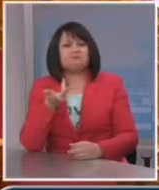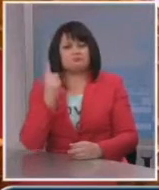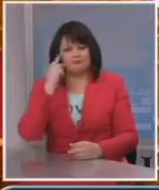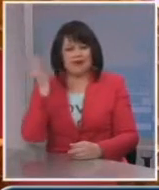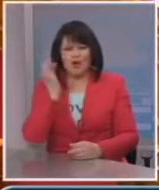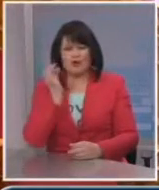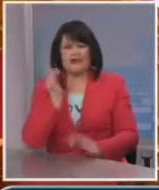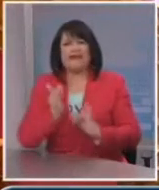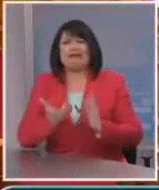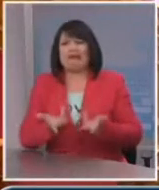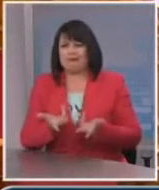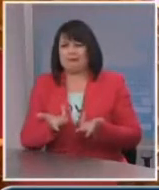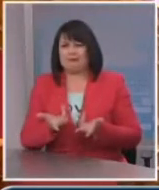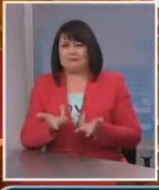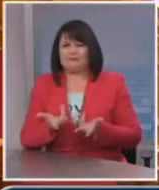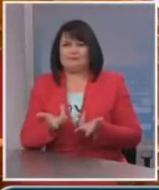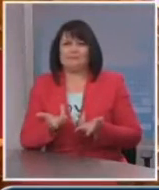μια λογική που πραγματικά